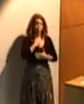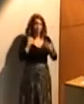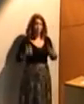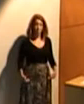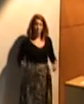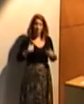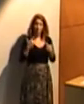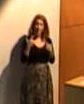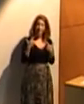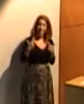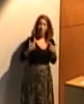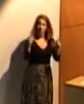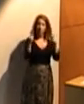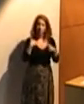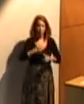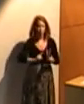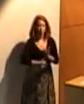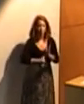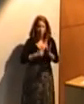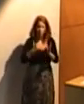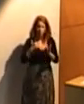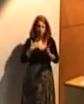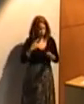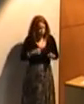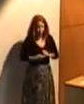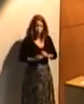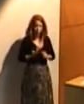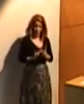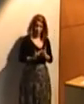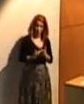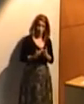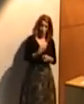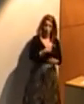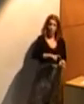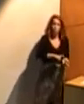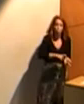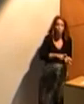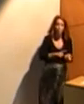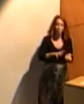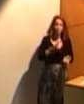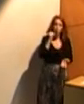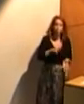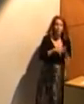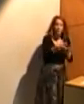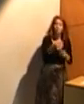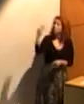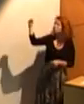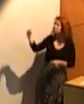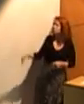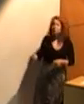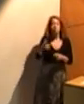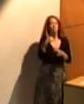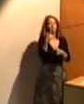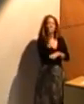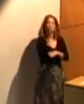en france liberté égalité fraternité j'ai mis les trois valeurs ici même de la république j'aime bien pensé